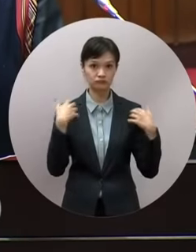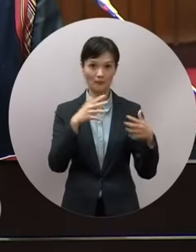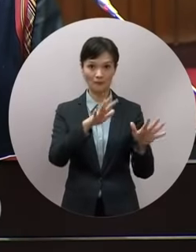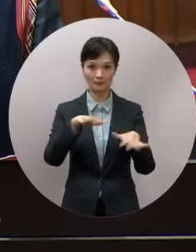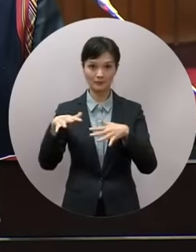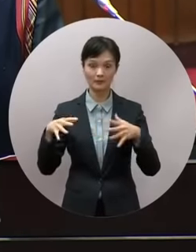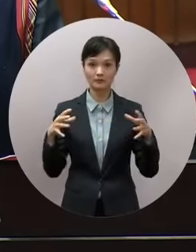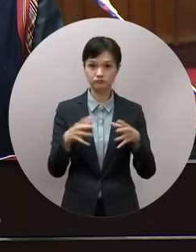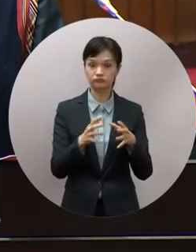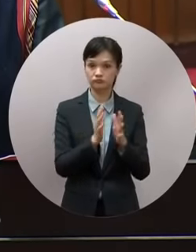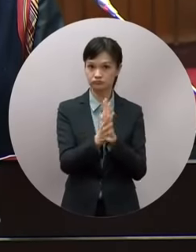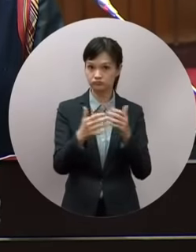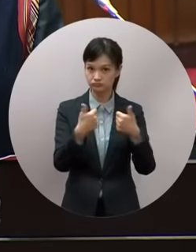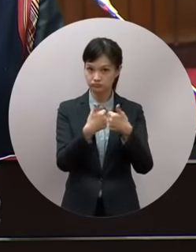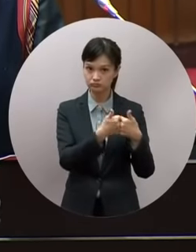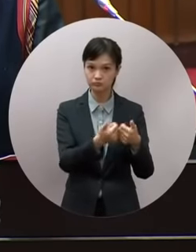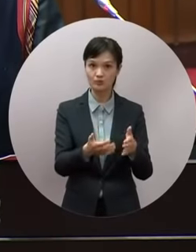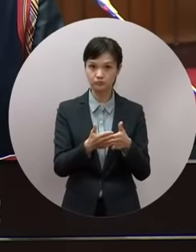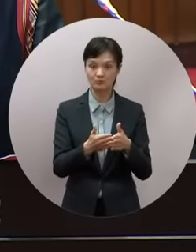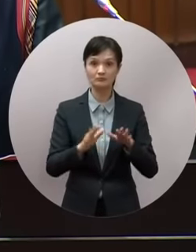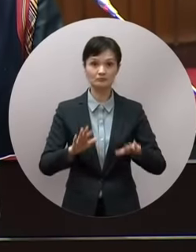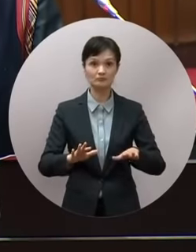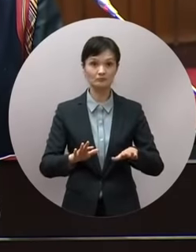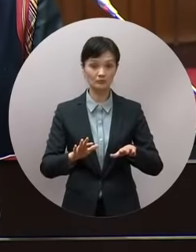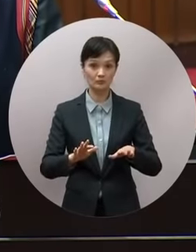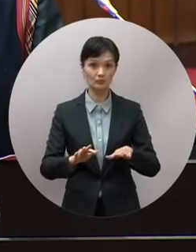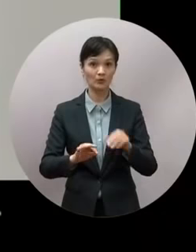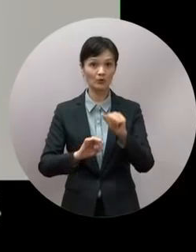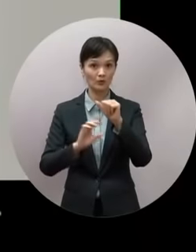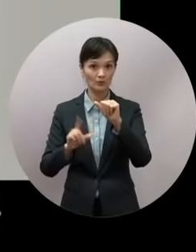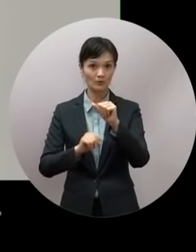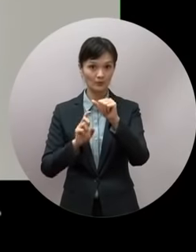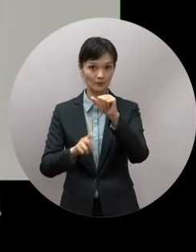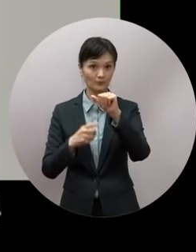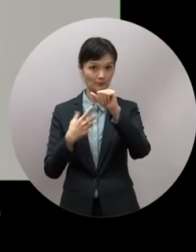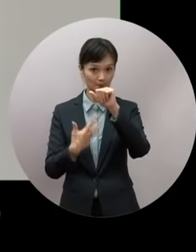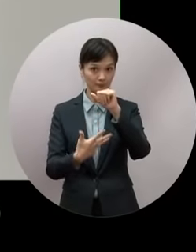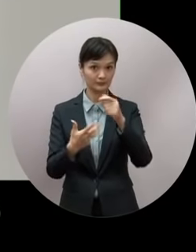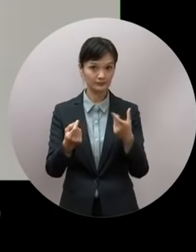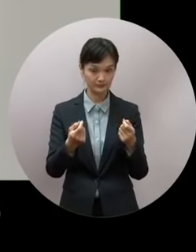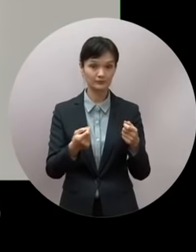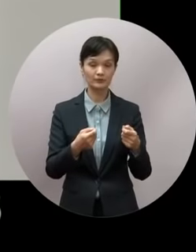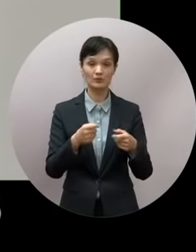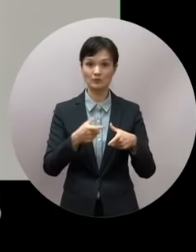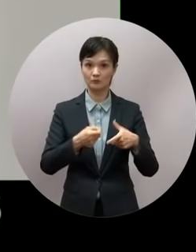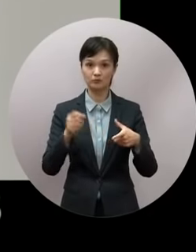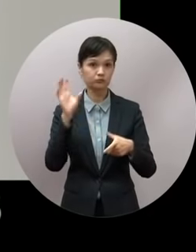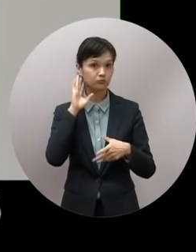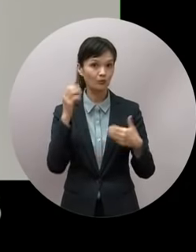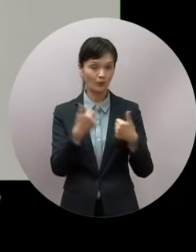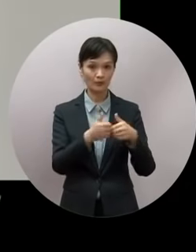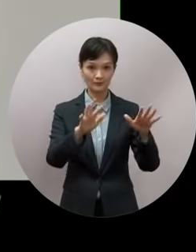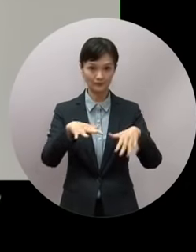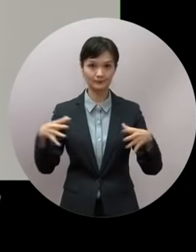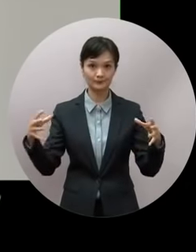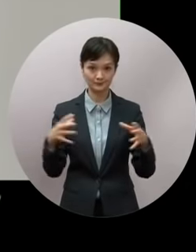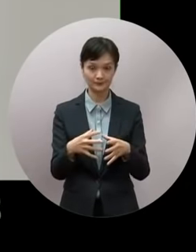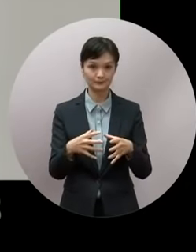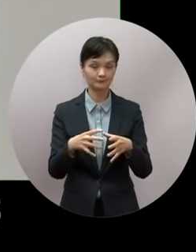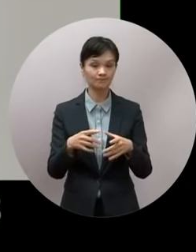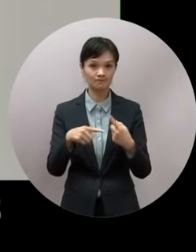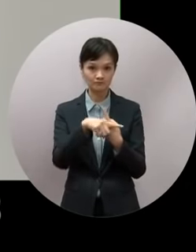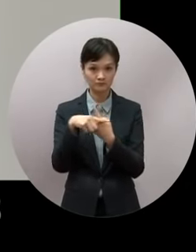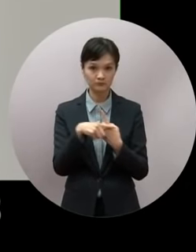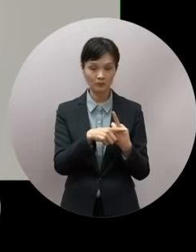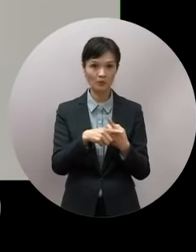程。而这个月18号，我也针对了原住民族学校法召开了公听会，有非常多长期